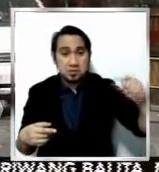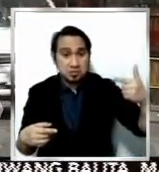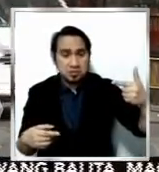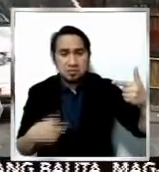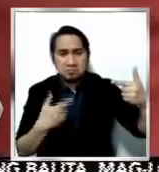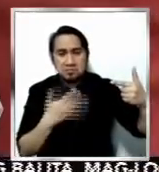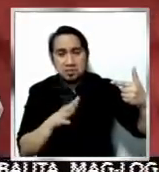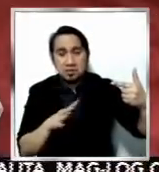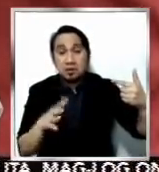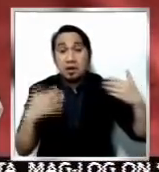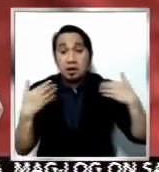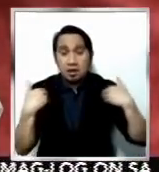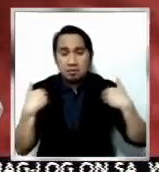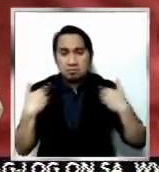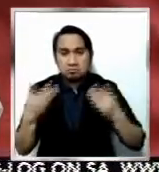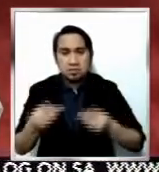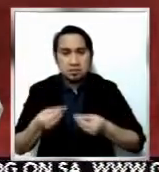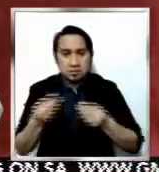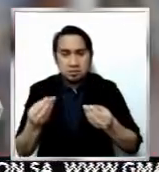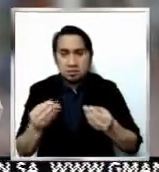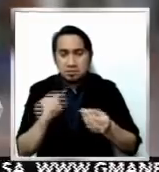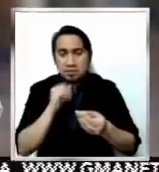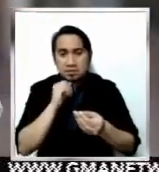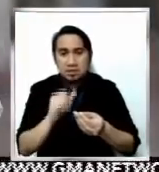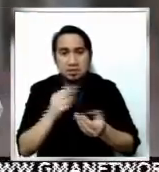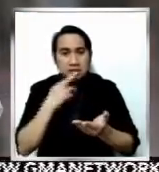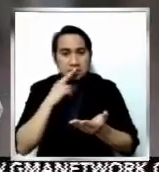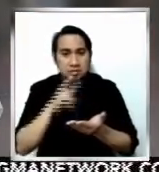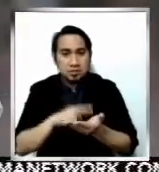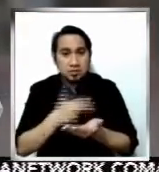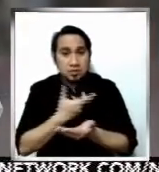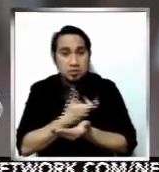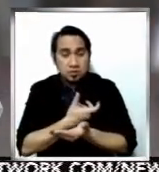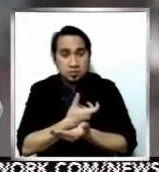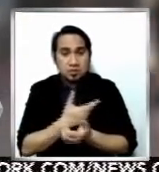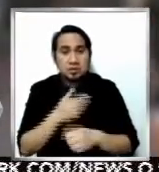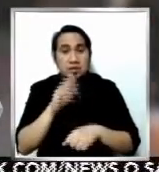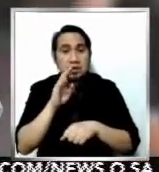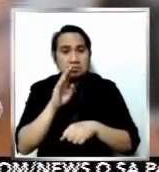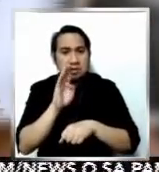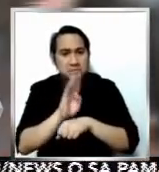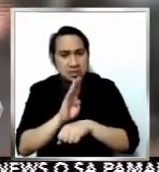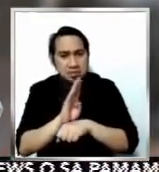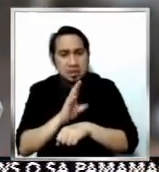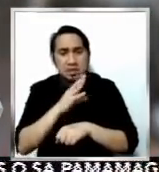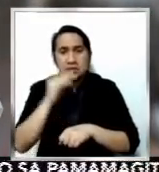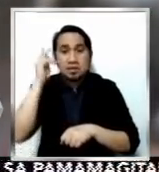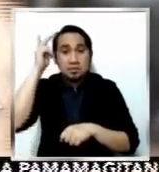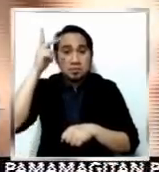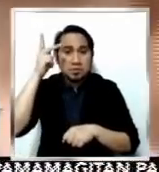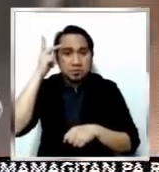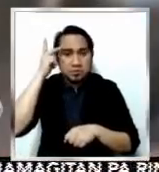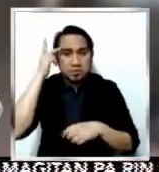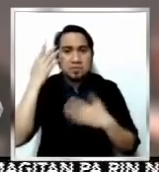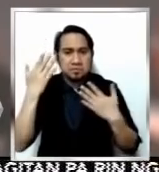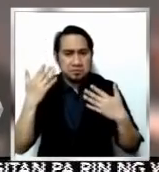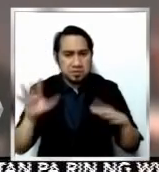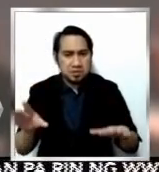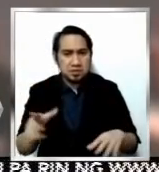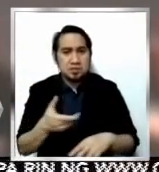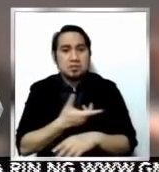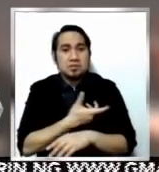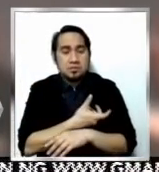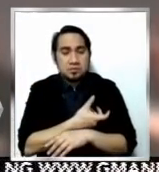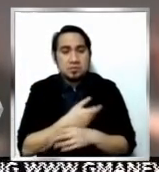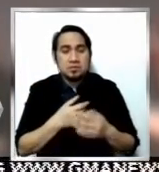ng di-rehistradong bakuna sa Binondo, Maynila, kung saan may mga negosyante at politiko na rin o manong nagpabakuna. Pero